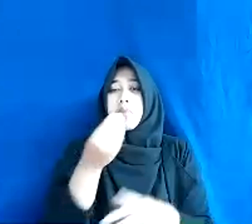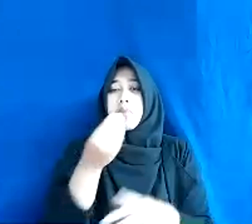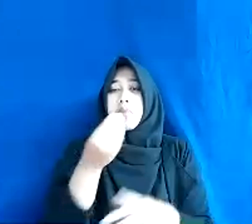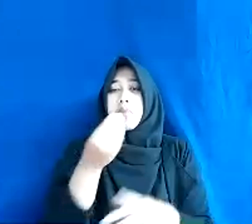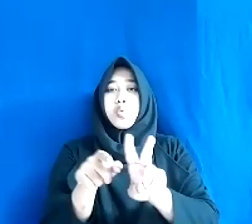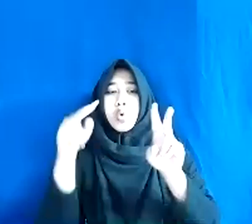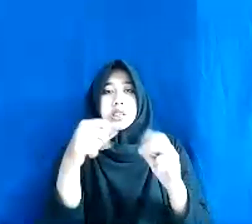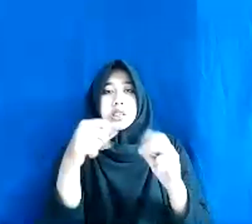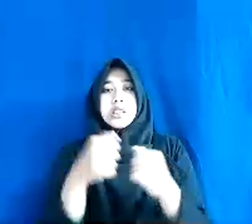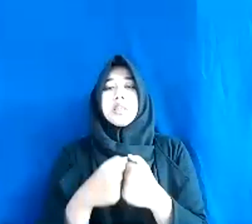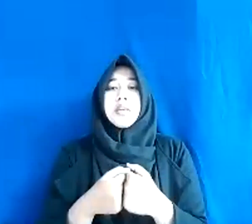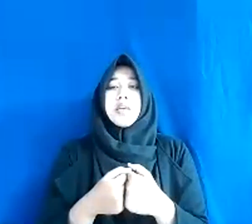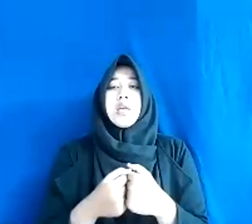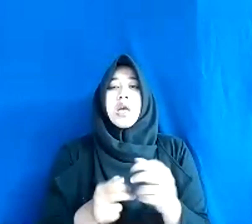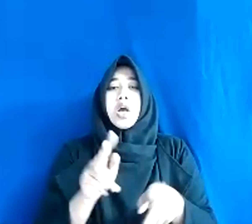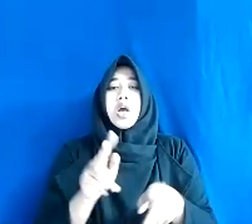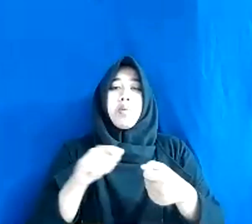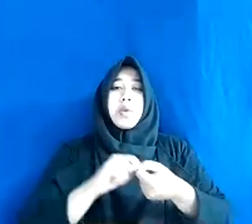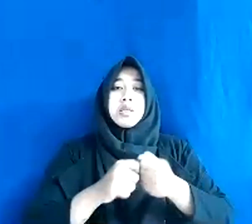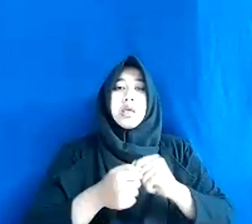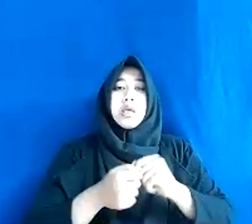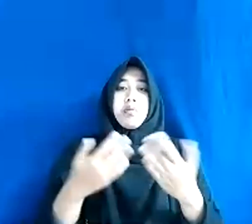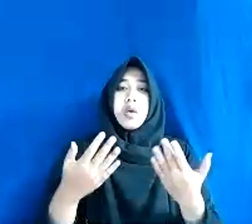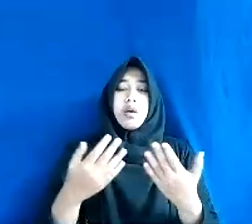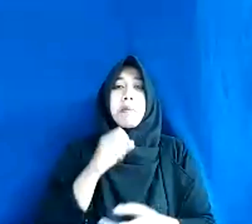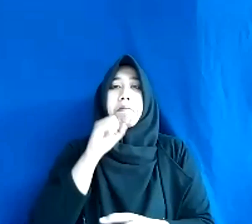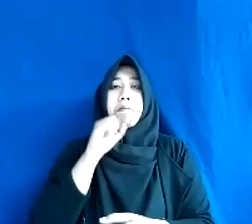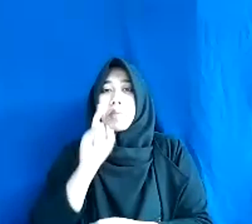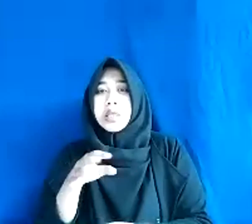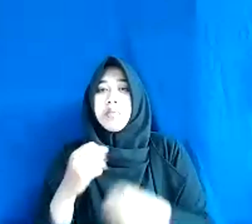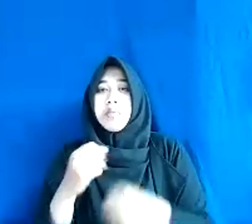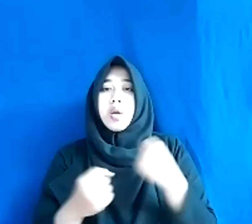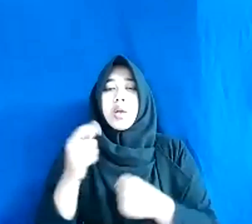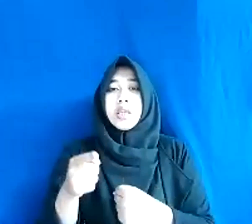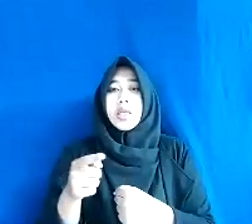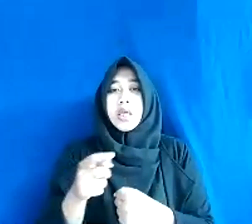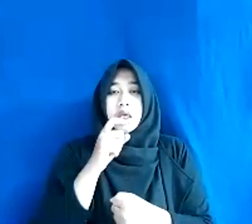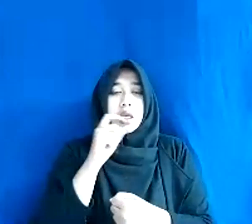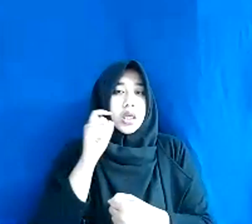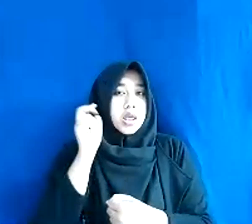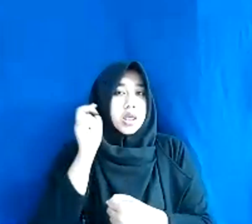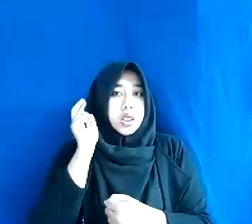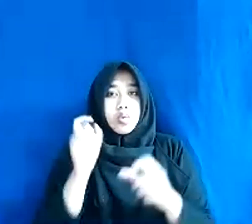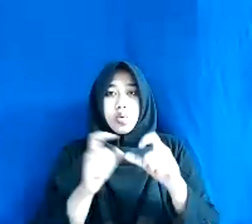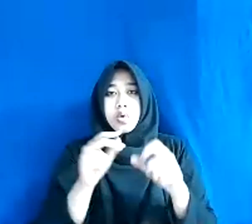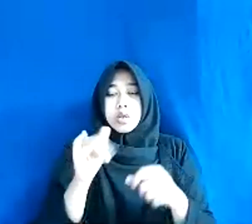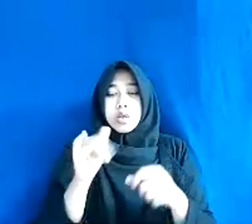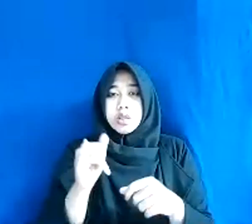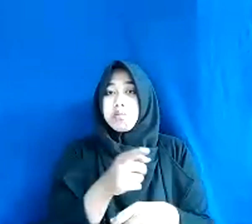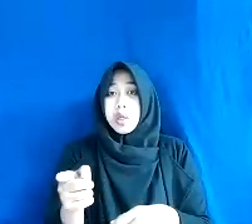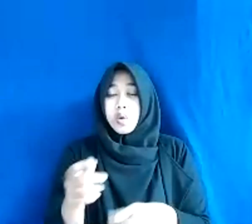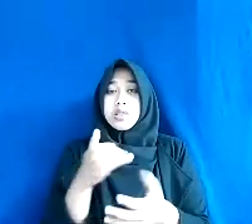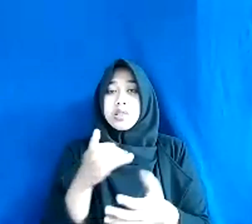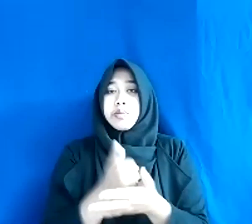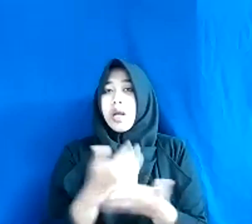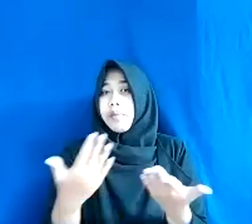kemudian pemerintah melakukan ini, tadi sebenarnya Bu Sri Adiningsih sudah banyak karena beliau sebenarnya yang sempat di Dewan Ekonomi ya